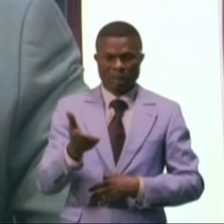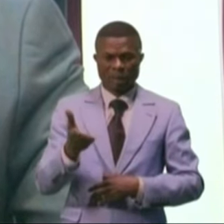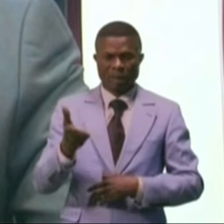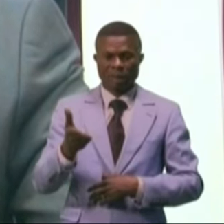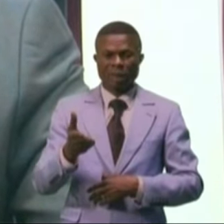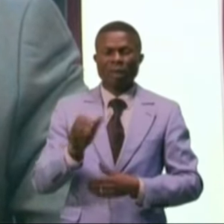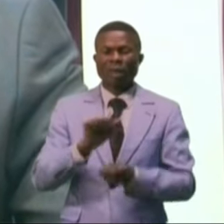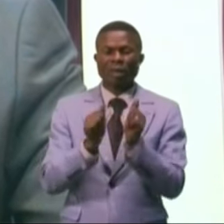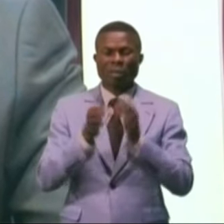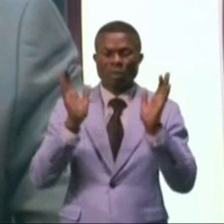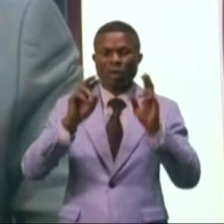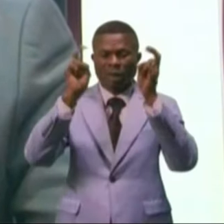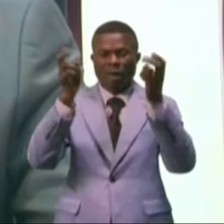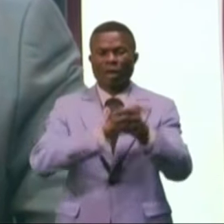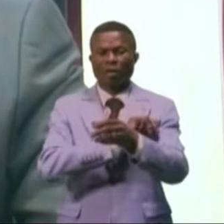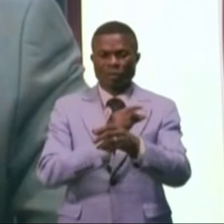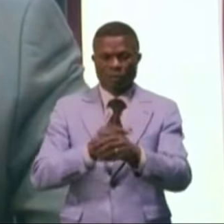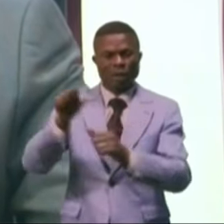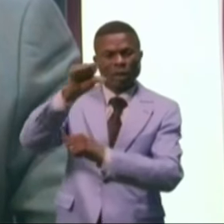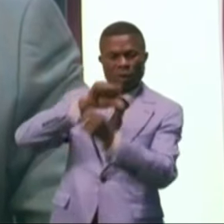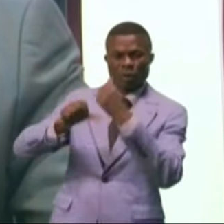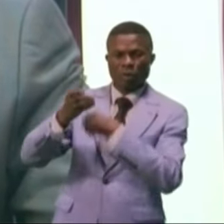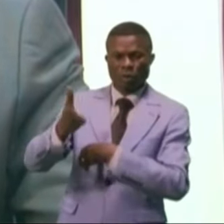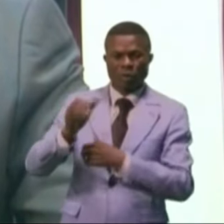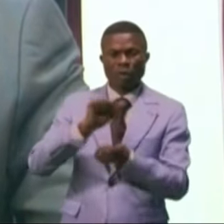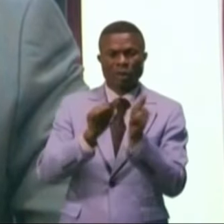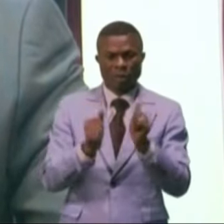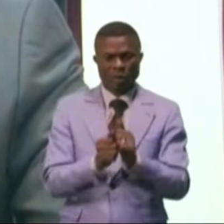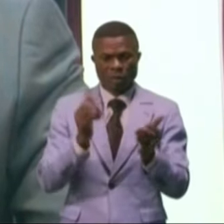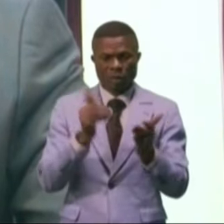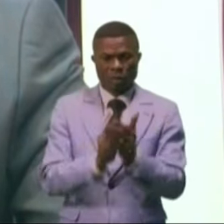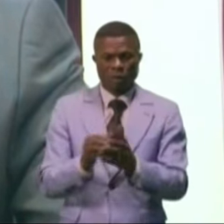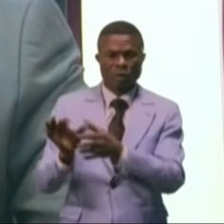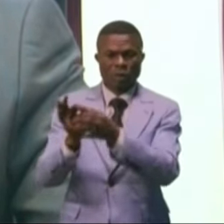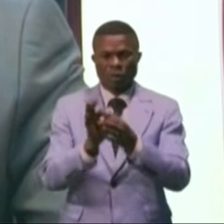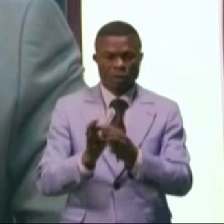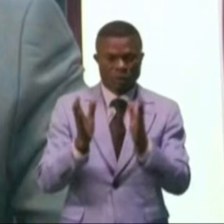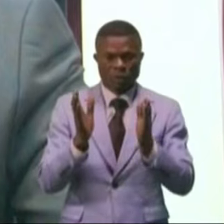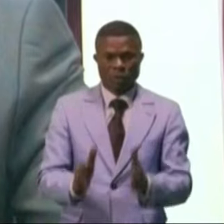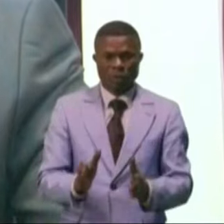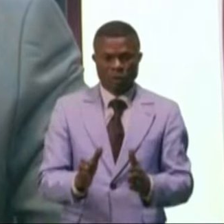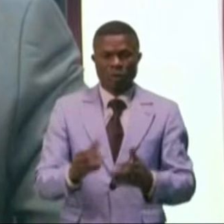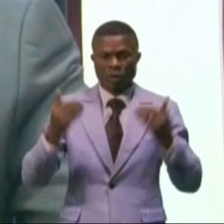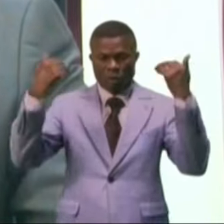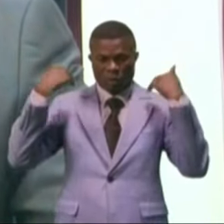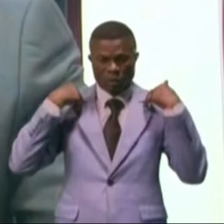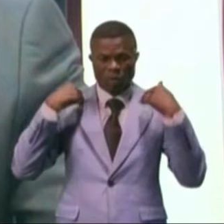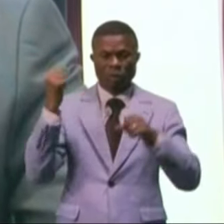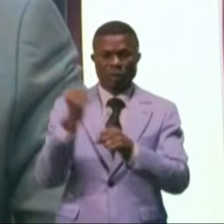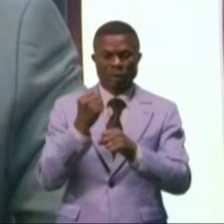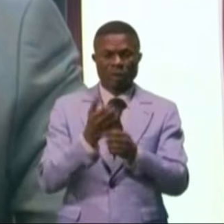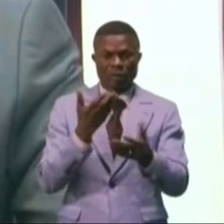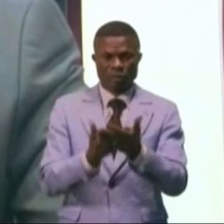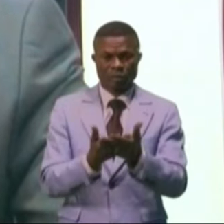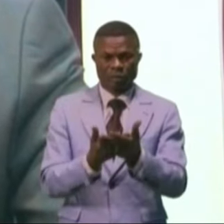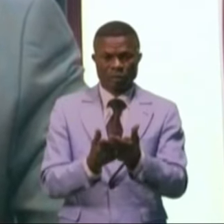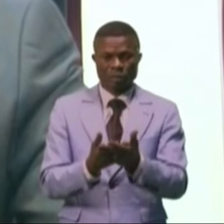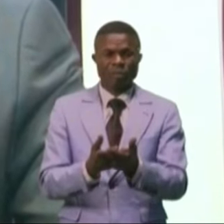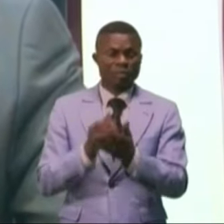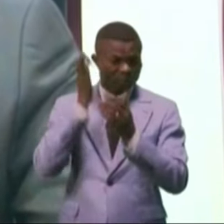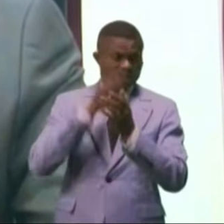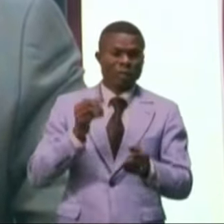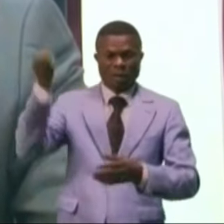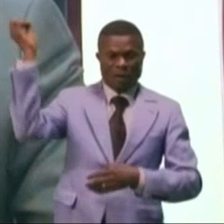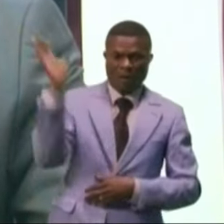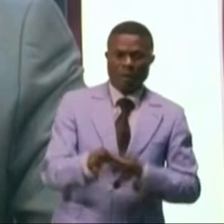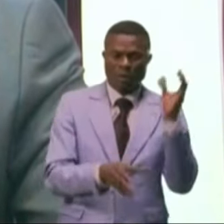stupéfiants dans la ville de Goma et ses environs. Problématique de la coordination du commandement des opérations, largage des bombes dans